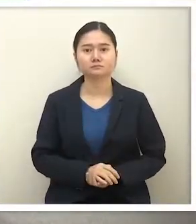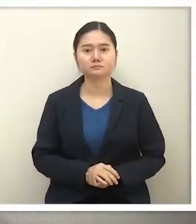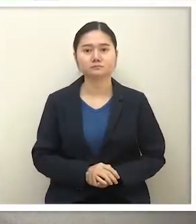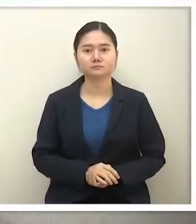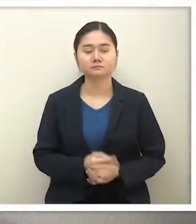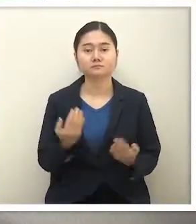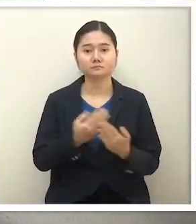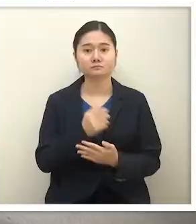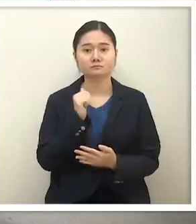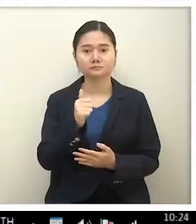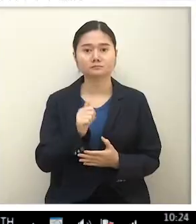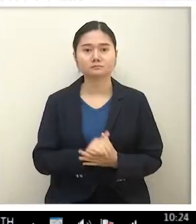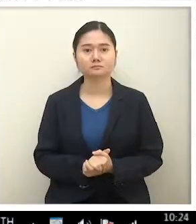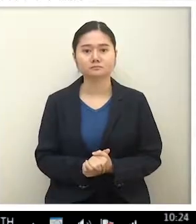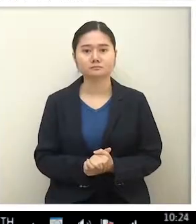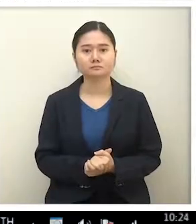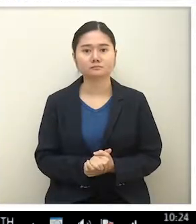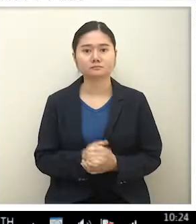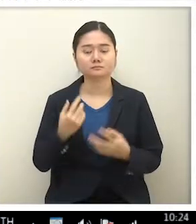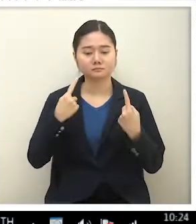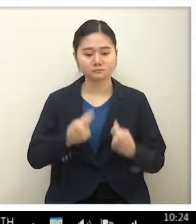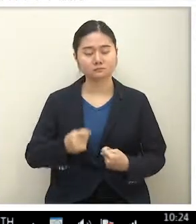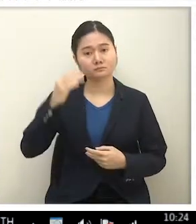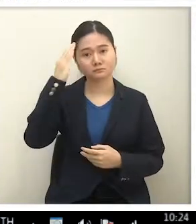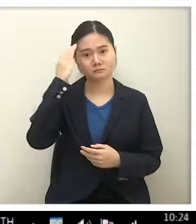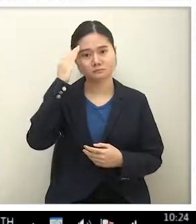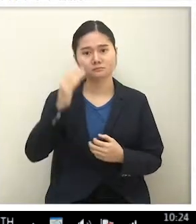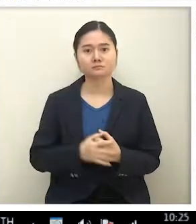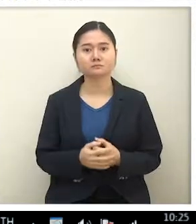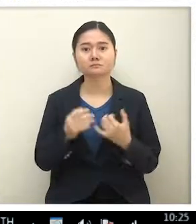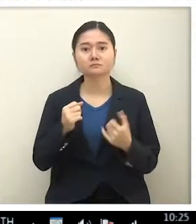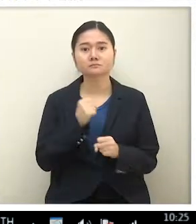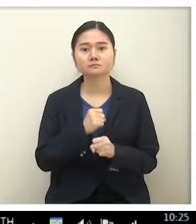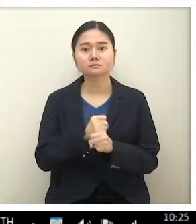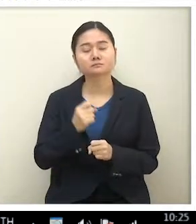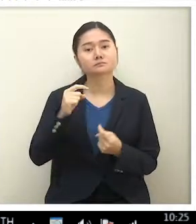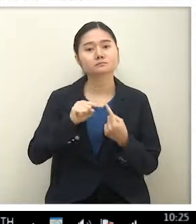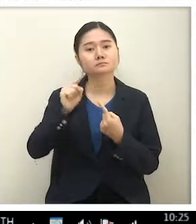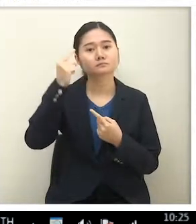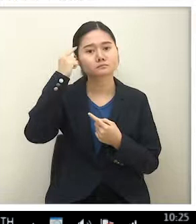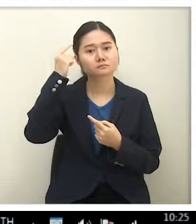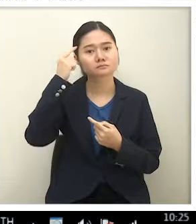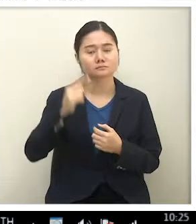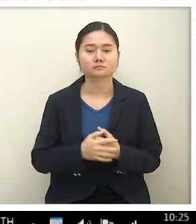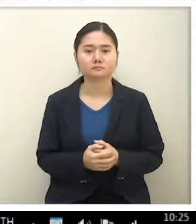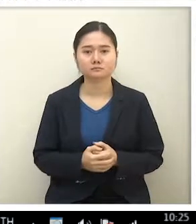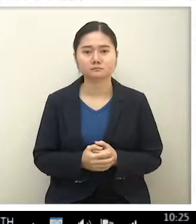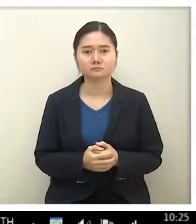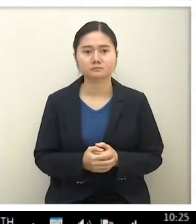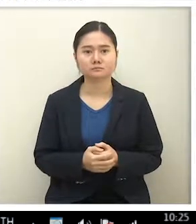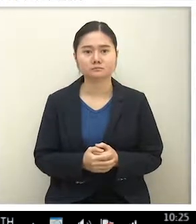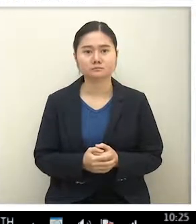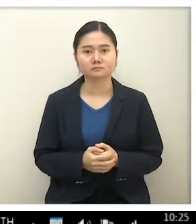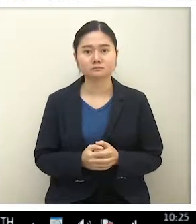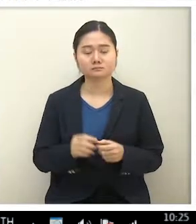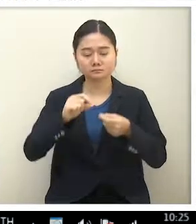สามารถเปลี่ยนได้ก็จะเห็นว่ามีตัวกับหัวนั้นเราจะทำงานที่หัวของมันกูก็ซู